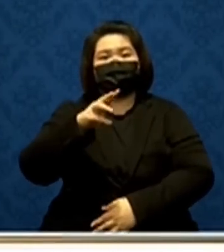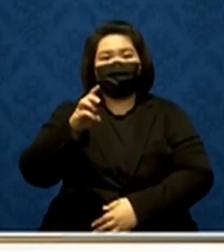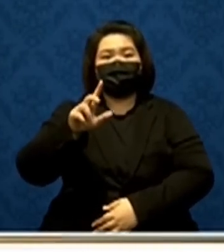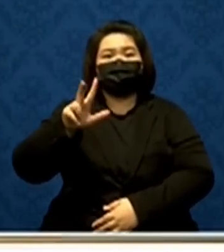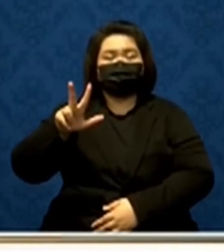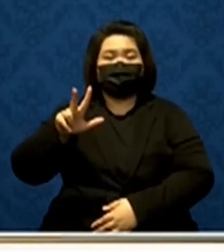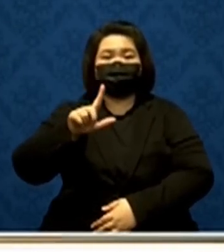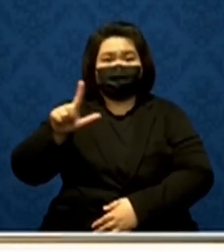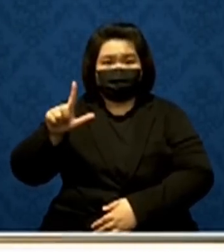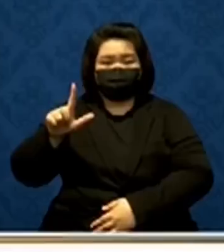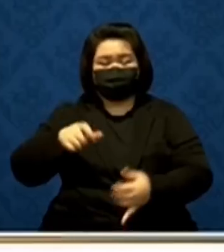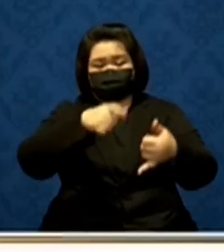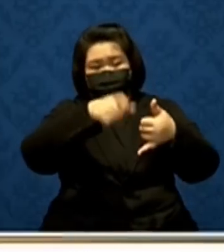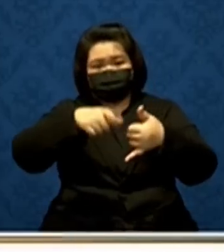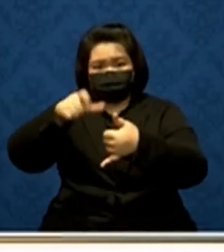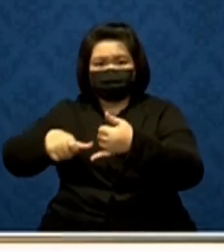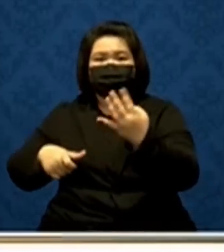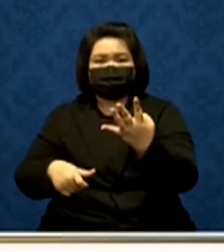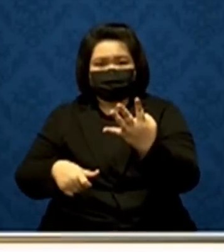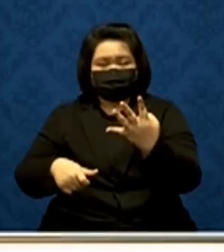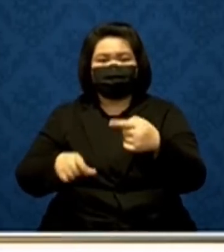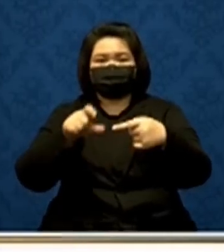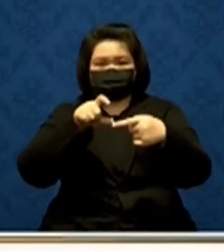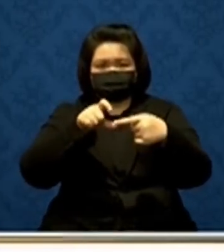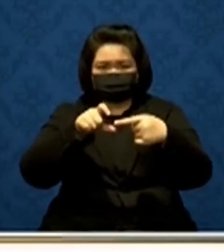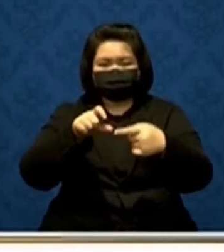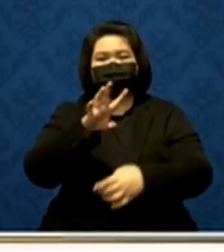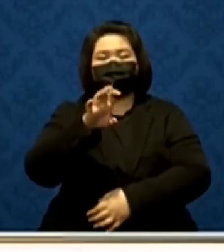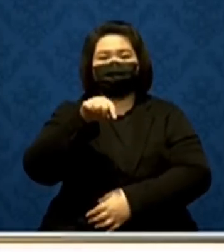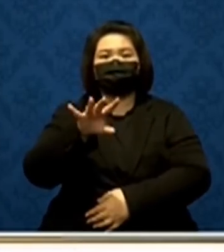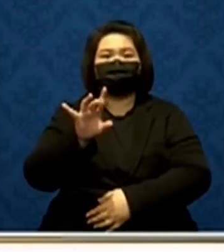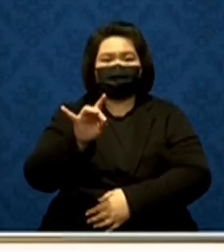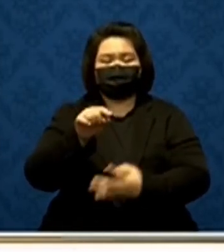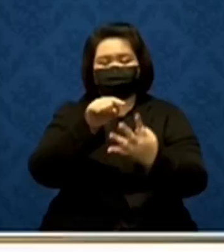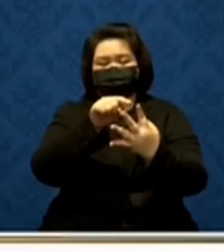4รายเพราะเท่ากันคนละ 400จุด 8